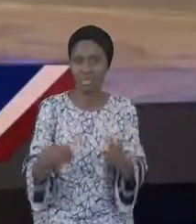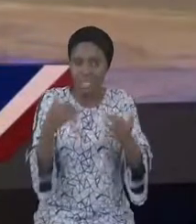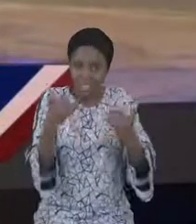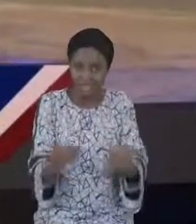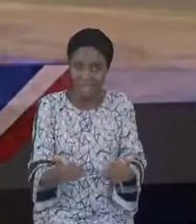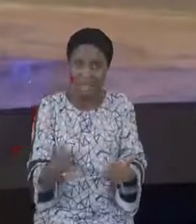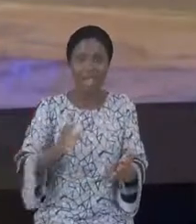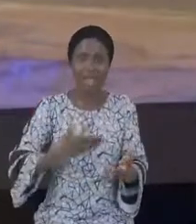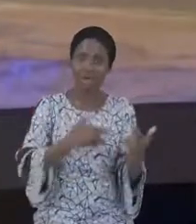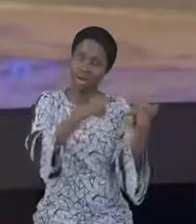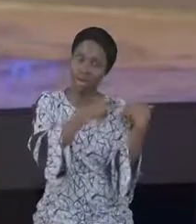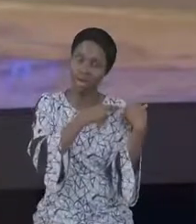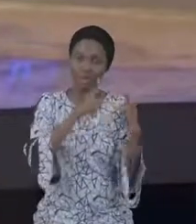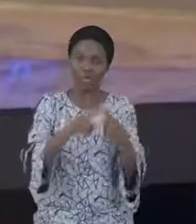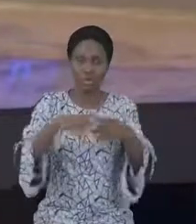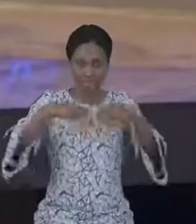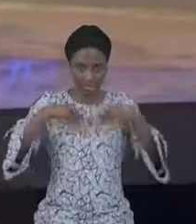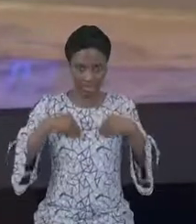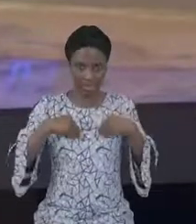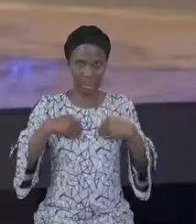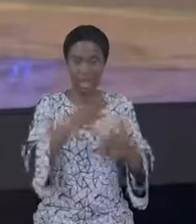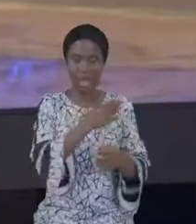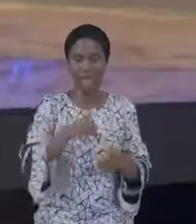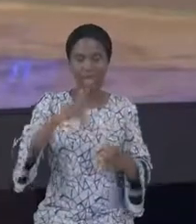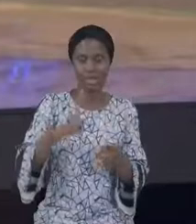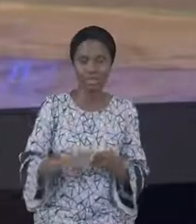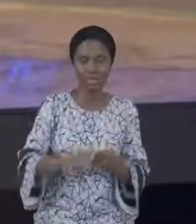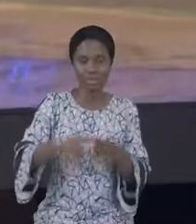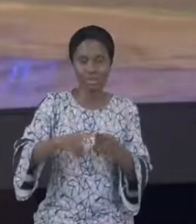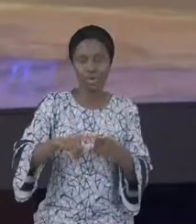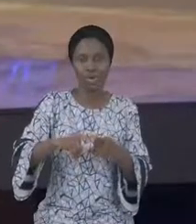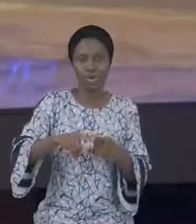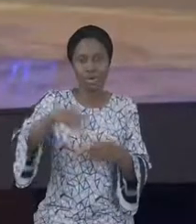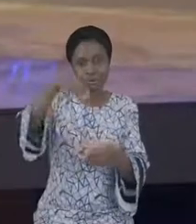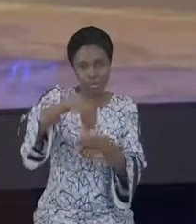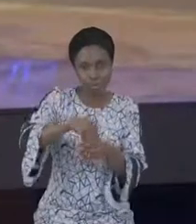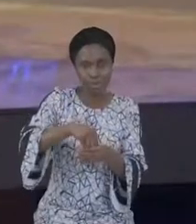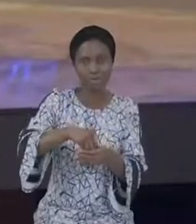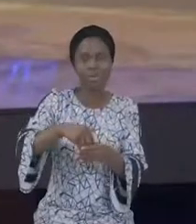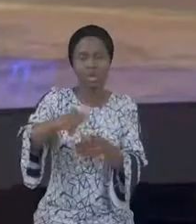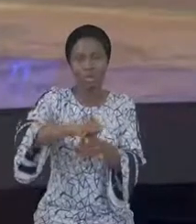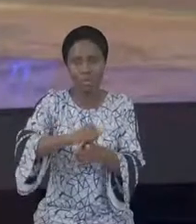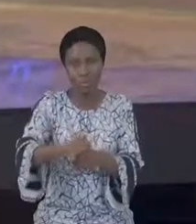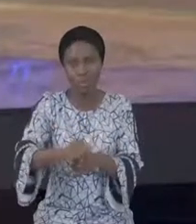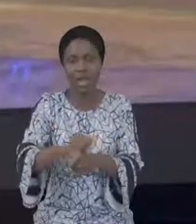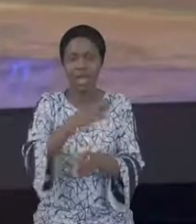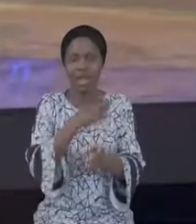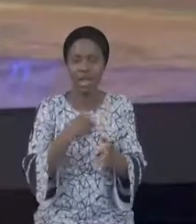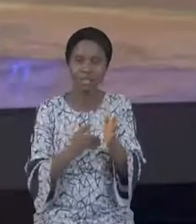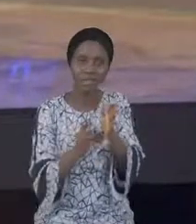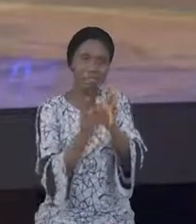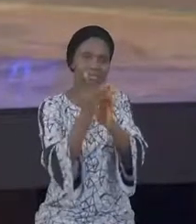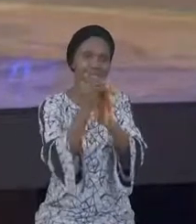d'accepter, et de nous l'approprier et d'avancer, de monter et